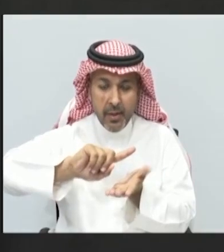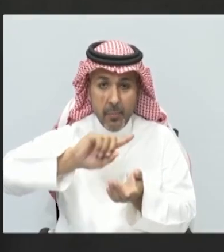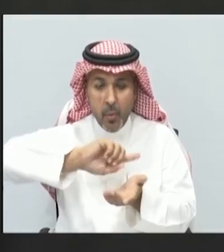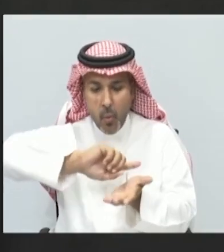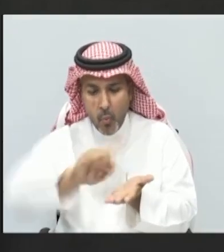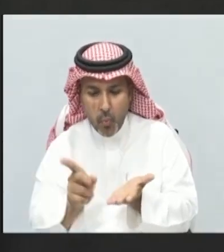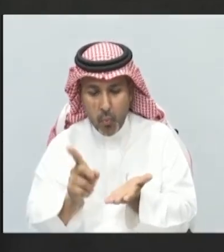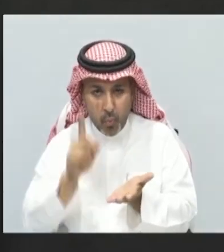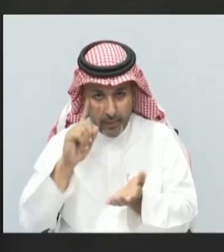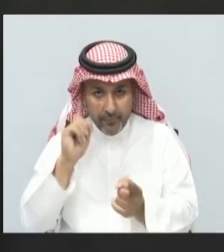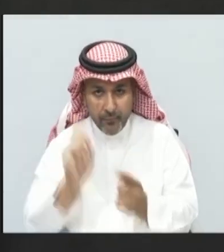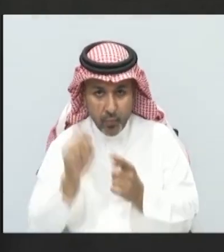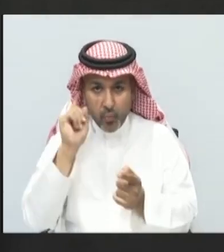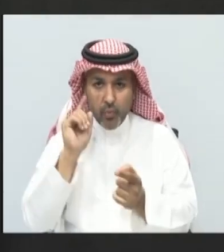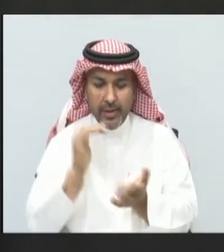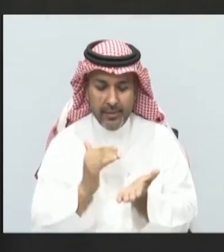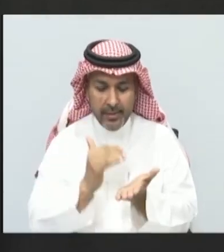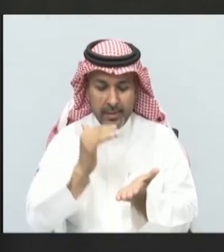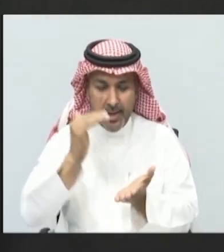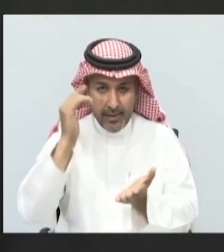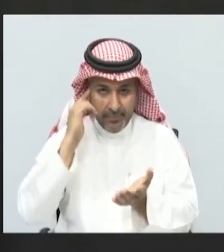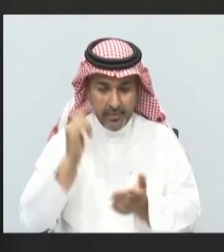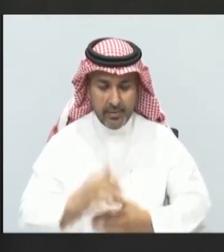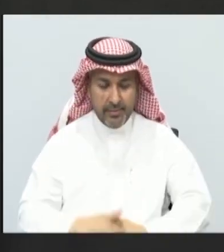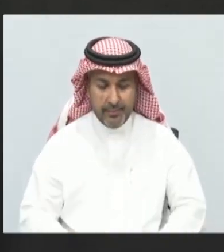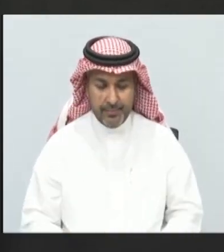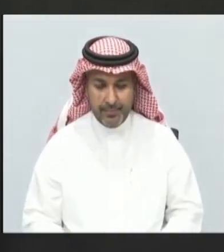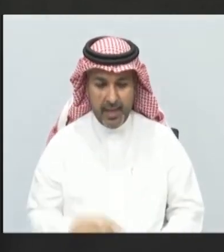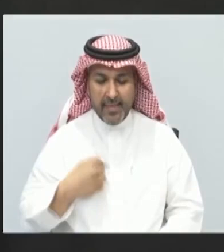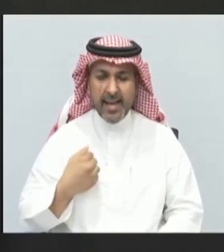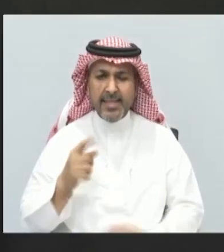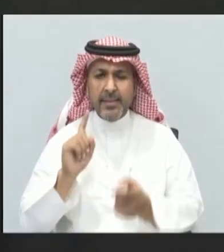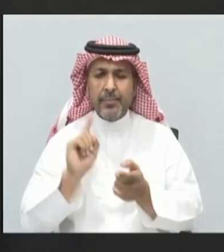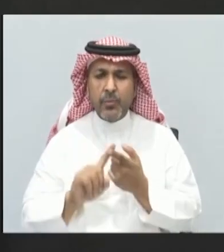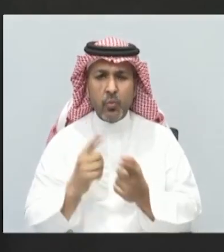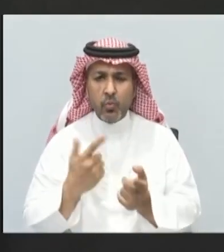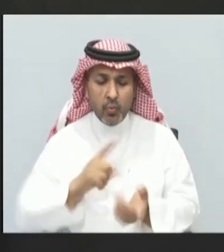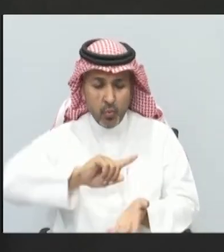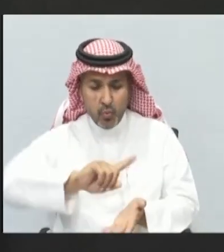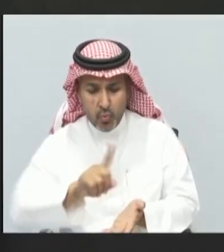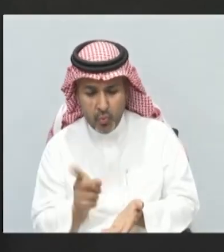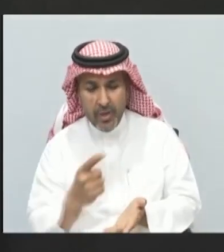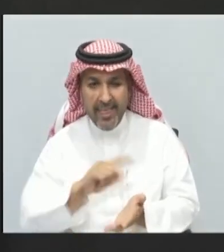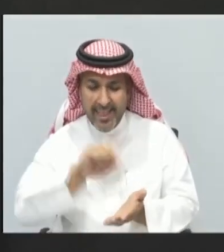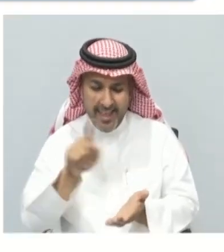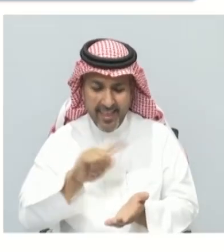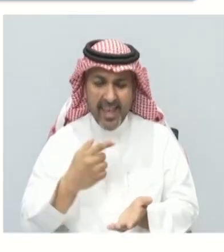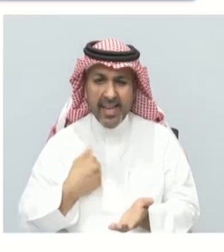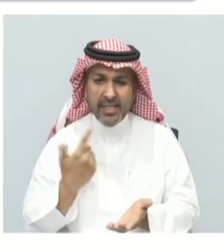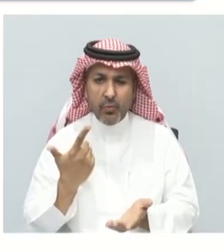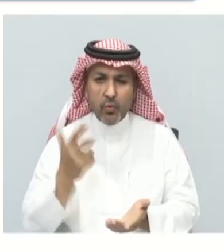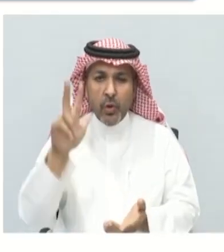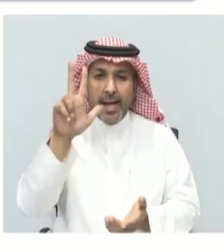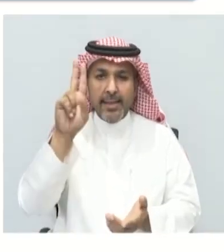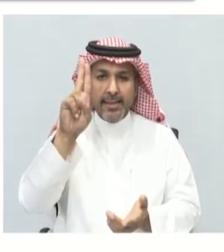بالحركه المتسارعه هذا هو الرابط ما بين ماذا ما بين عنوان الباب والصوره طيب لماذا